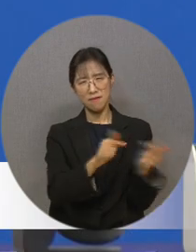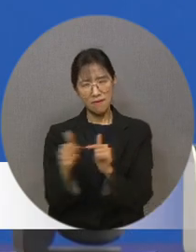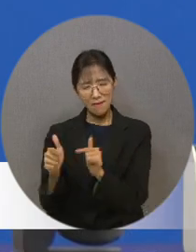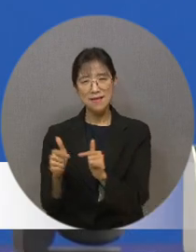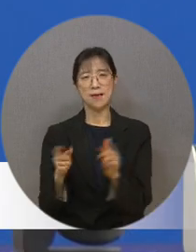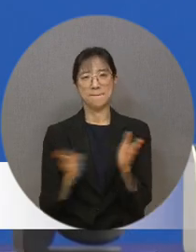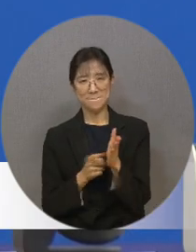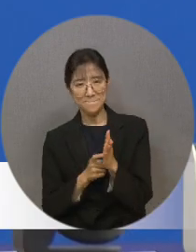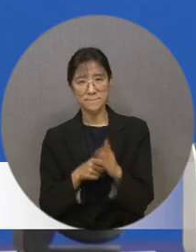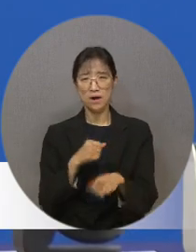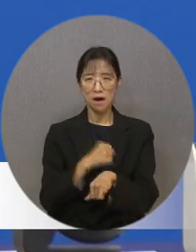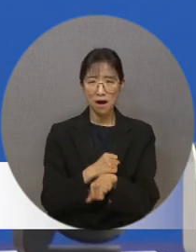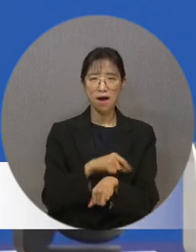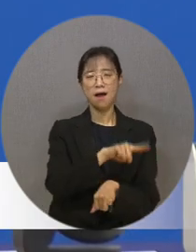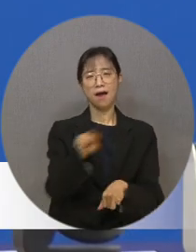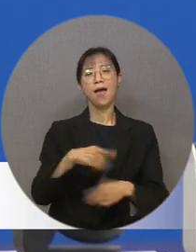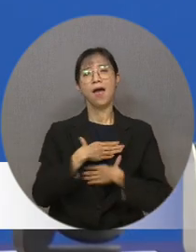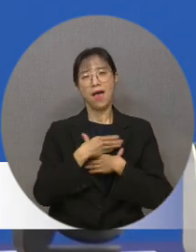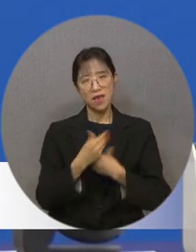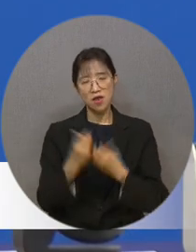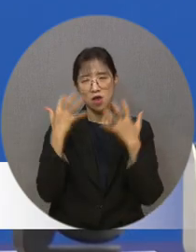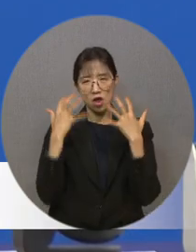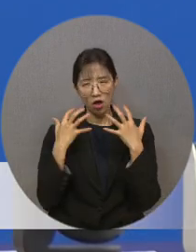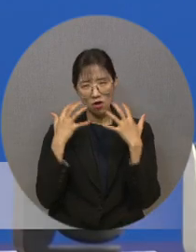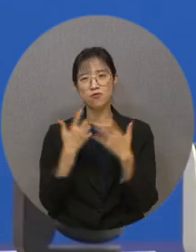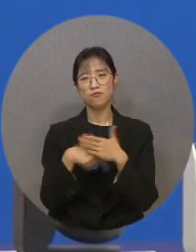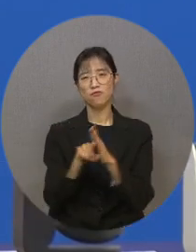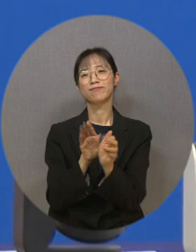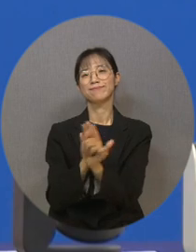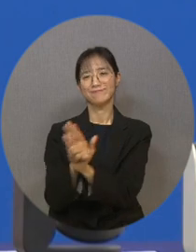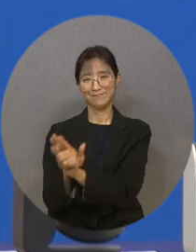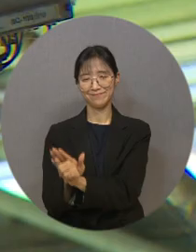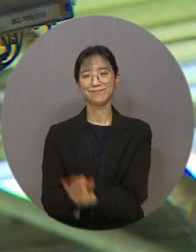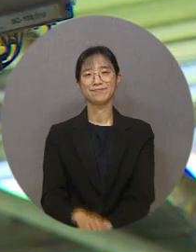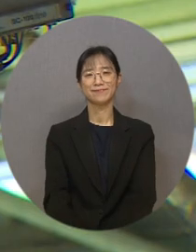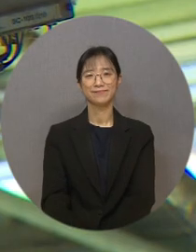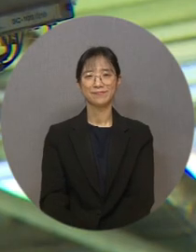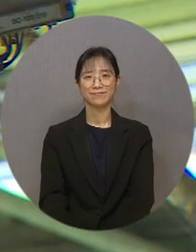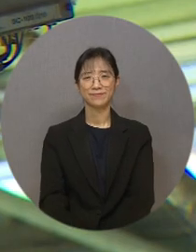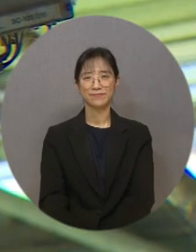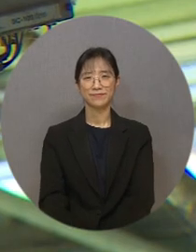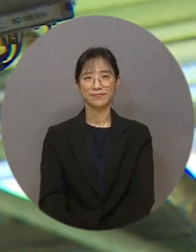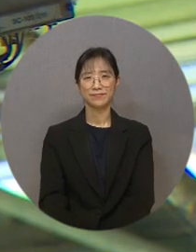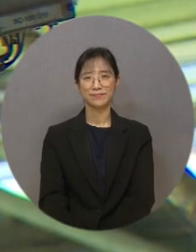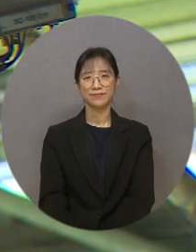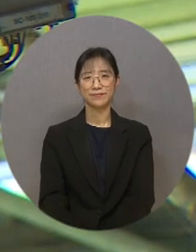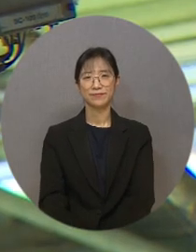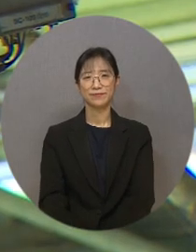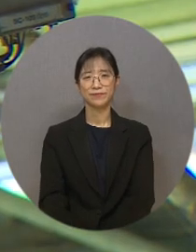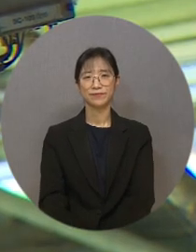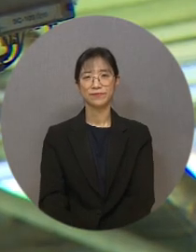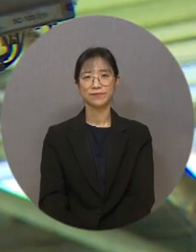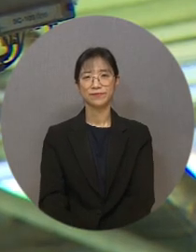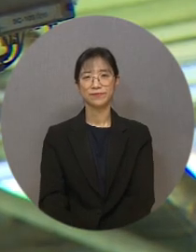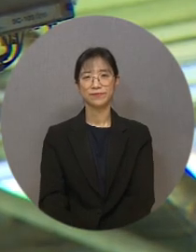시행해 취약계층의 안전한 여름나기에 최선을 다하고 있습니다. 복지TV 뉴스 황효재입니다.